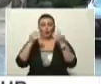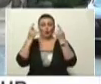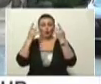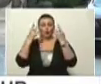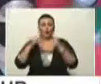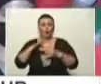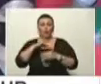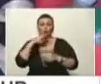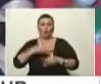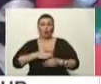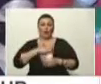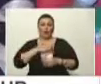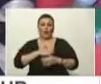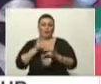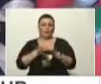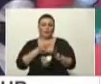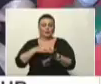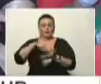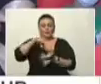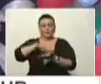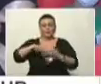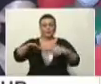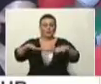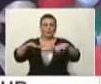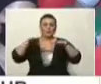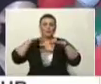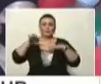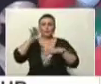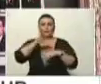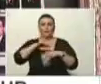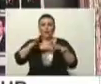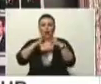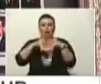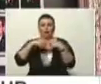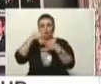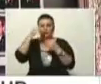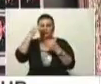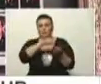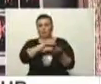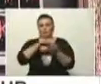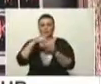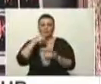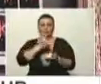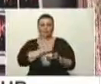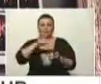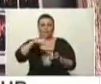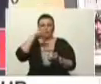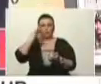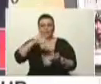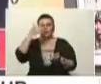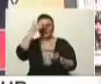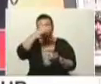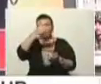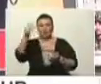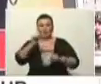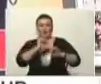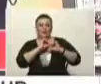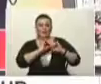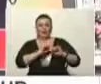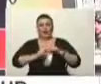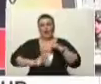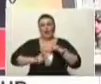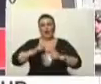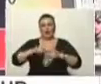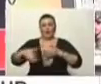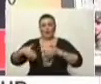çox rahatdır. Kitabın təqdimat mərasimində iştirak edən şəhid ailələri, qazilər, millət vəkili çıxış edərək şəhidlərin qəhrəmanlıq